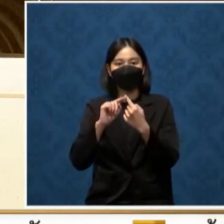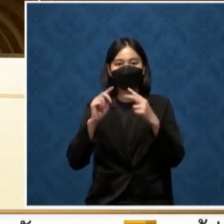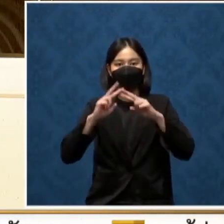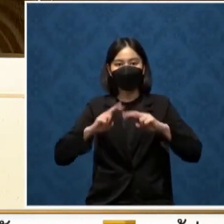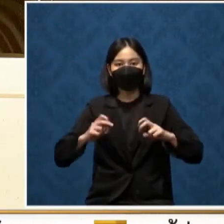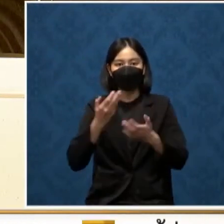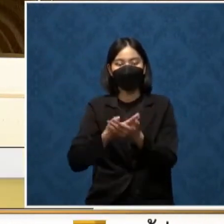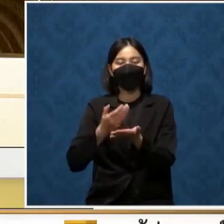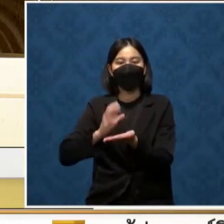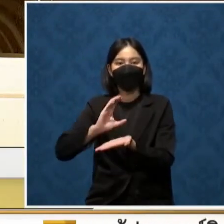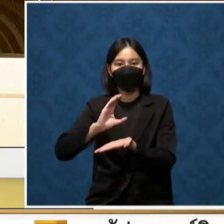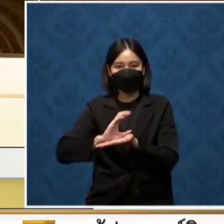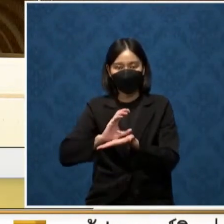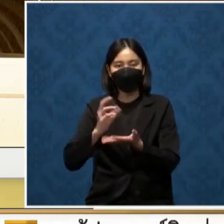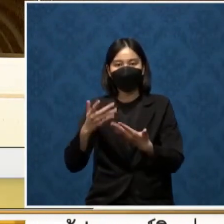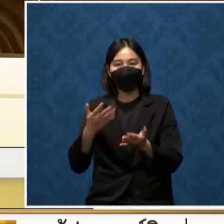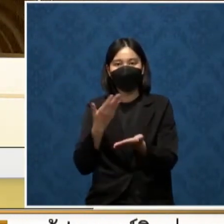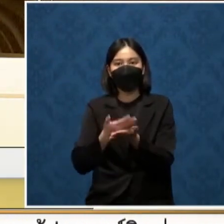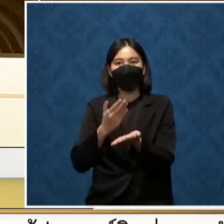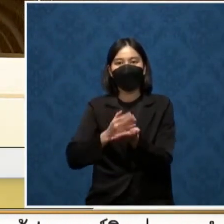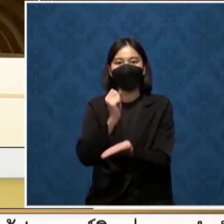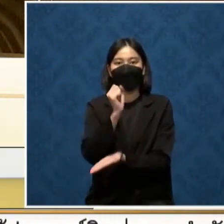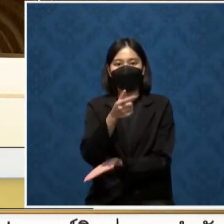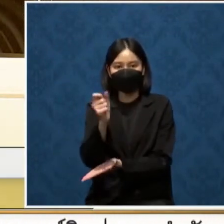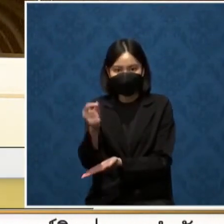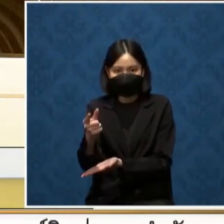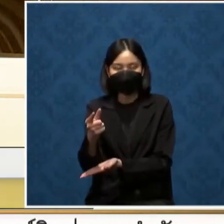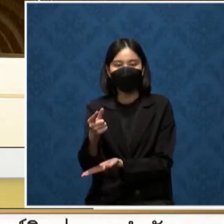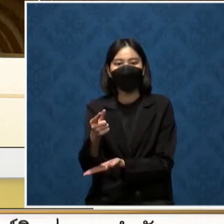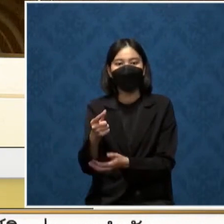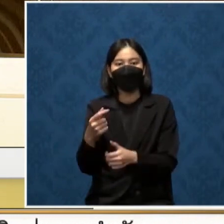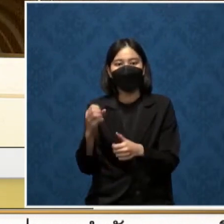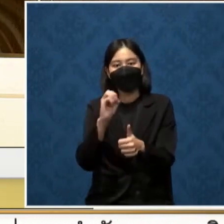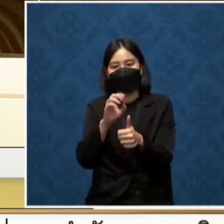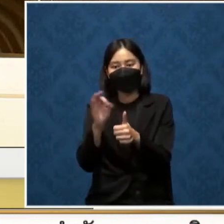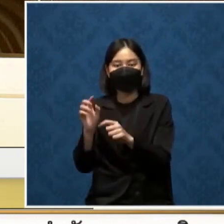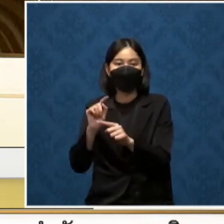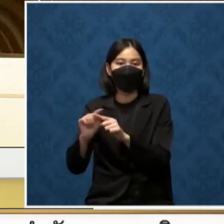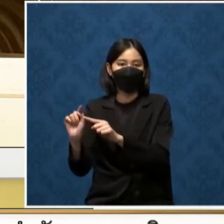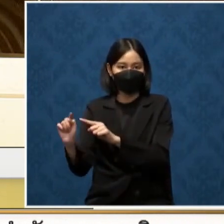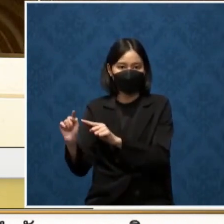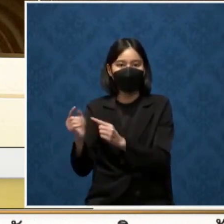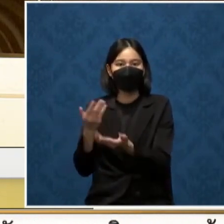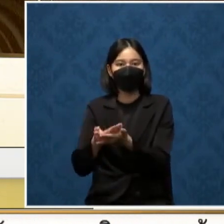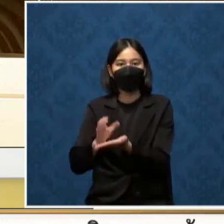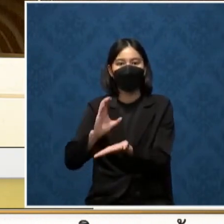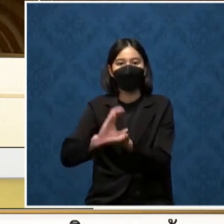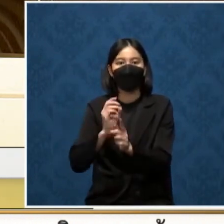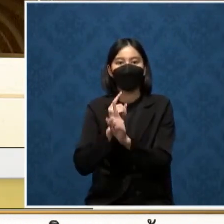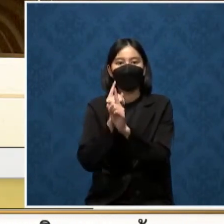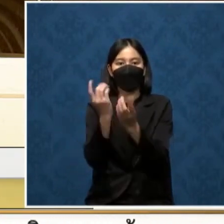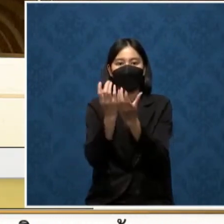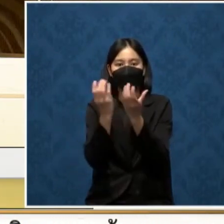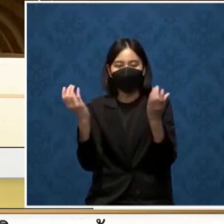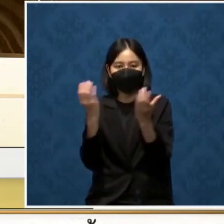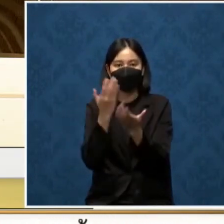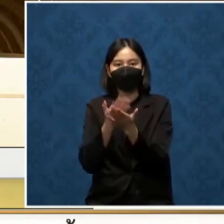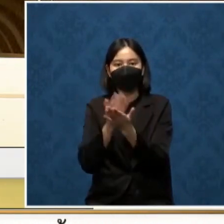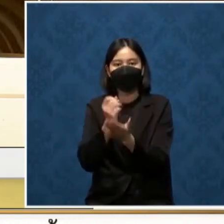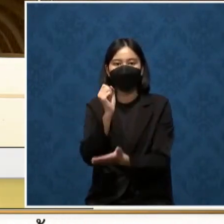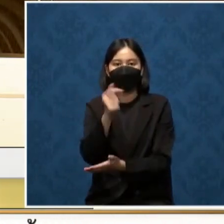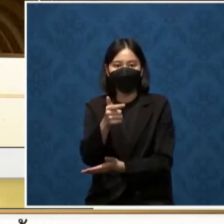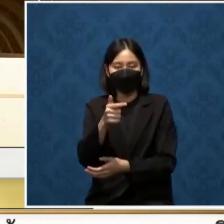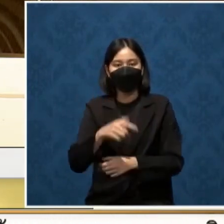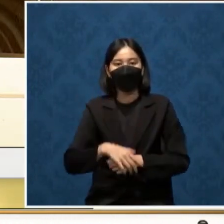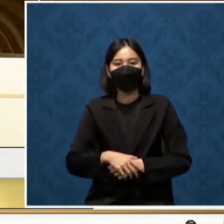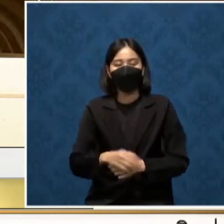ประมาณและการจ่ายเงินรวมทั้งเสนอความคิดเห็นของหน่วยรับงบประมาณตามรัฐธรรมนูญในงบประมาณรายจ่าย